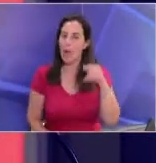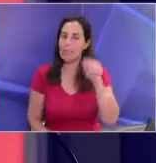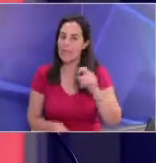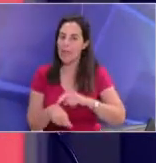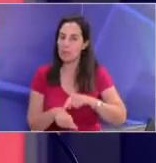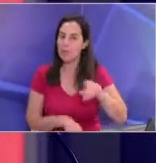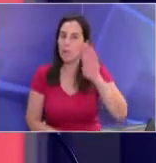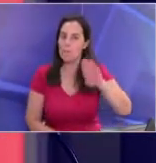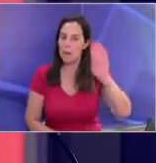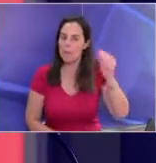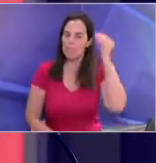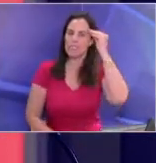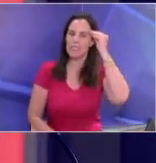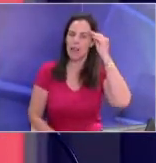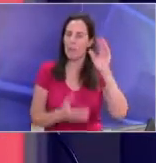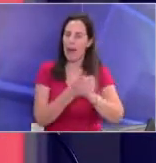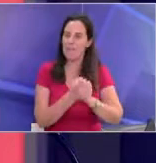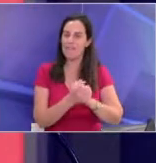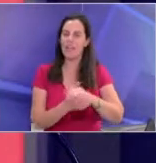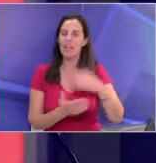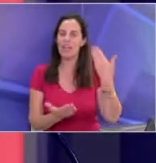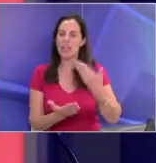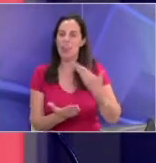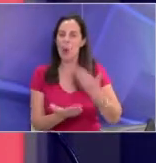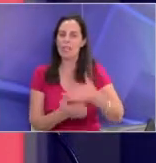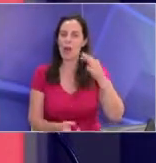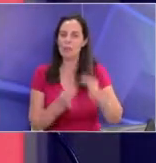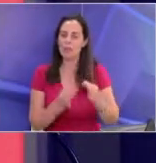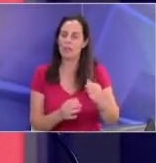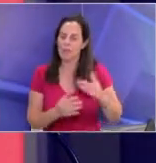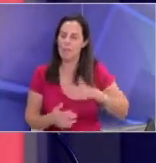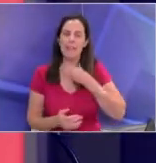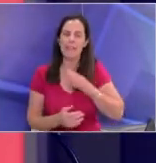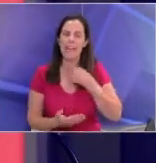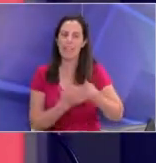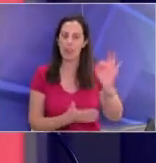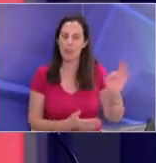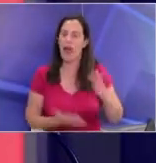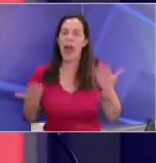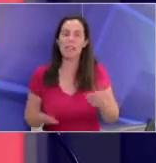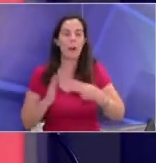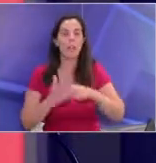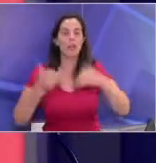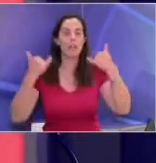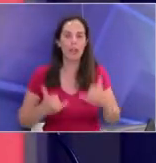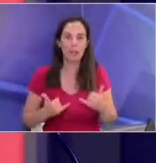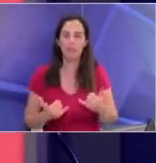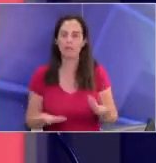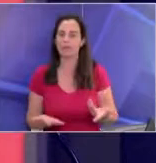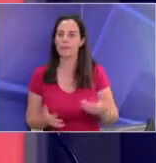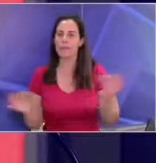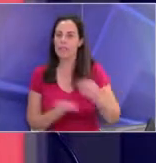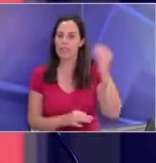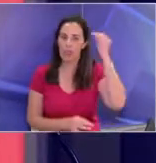הרגע שבו ראש הממשלה נזכר בחברו דוד ויינרוט ומתגעגע לעצתו הטובה. אז מה בתוכנית היום? טקסי זיכרון